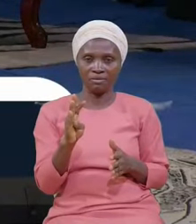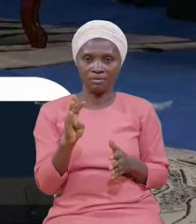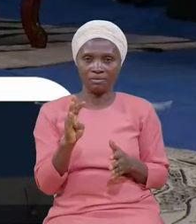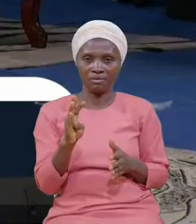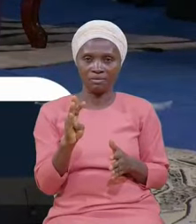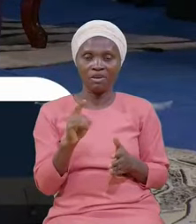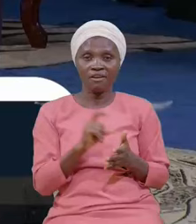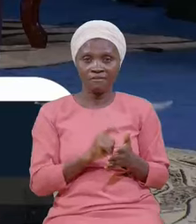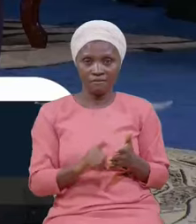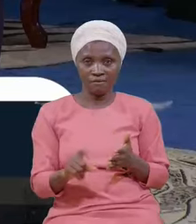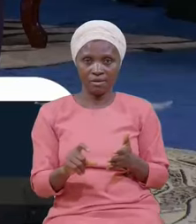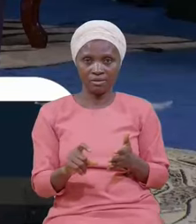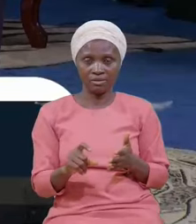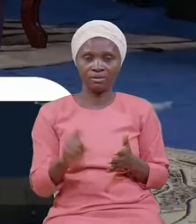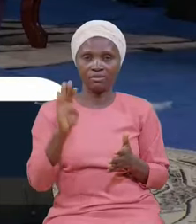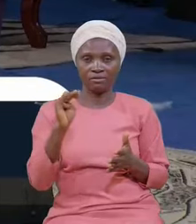verset